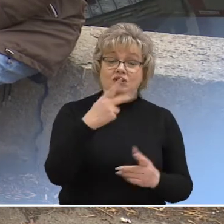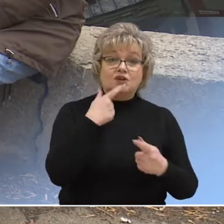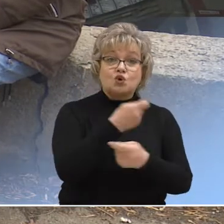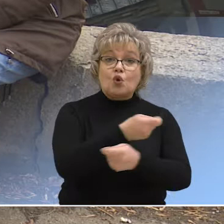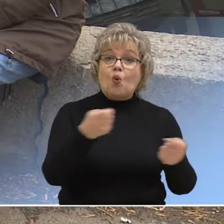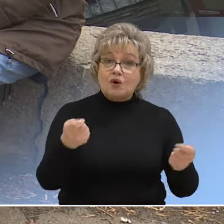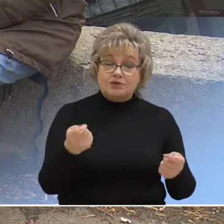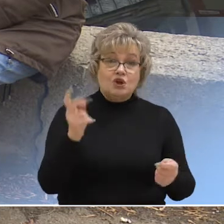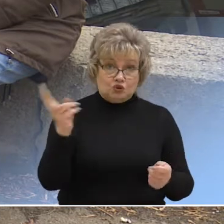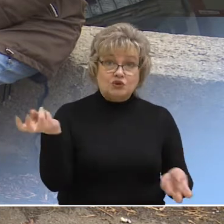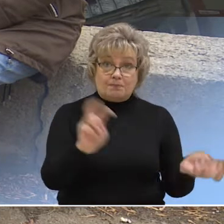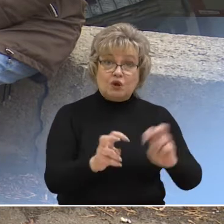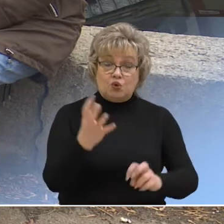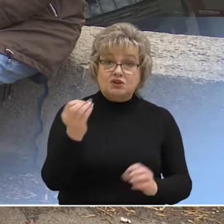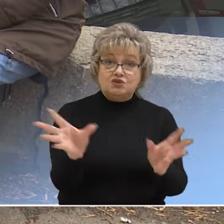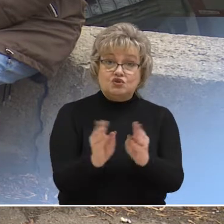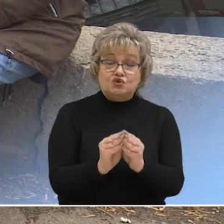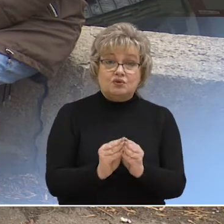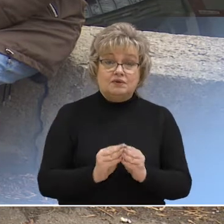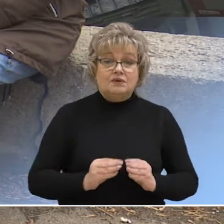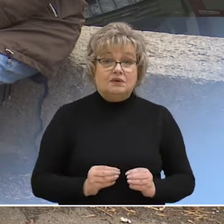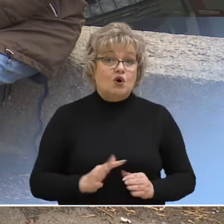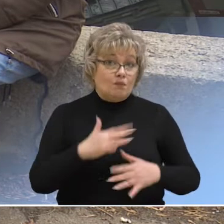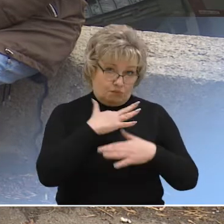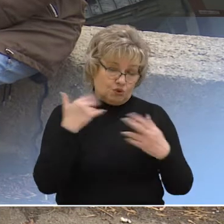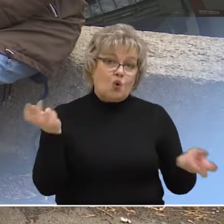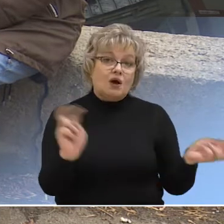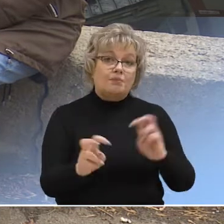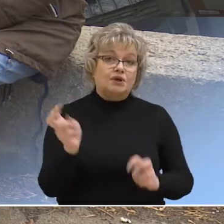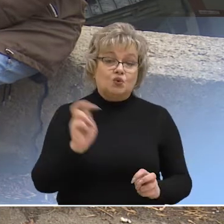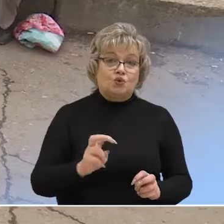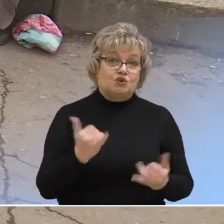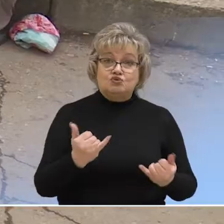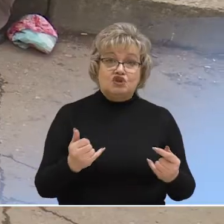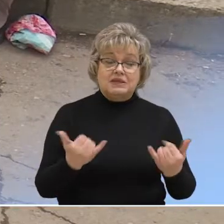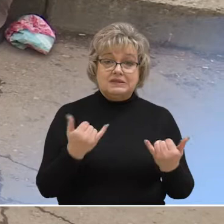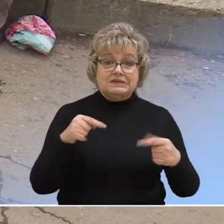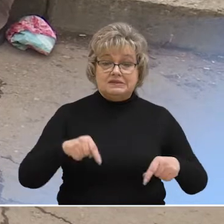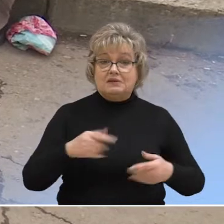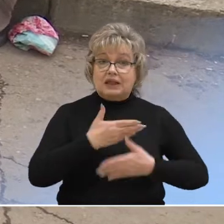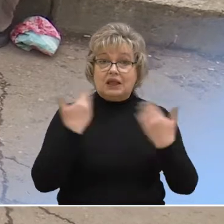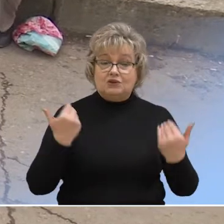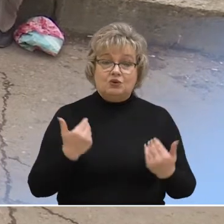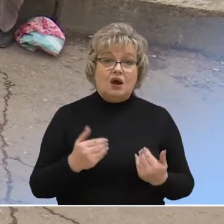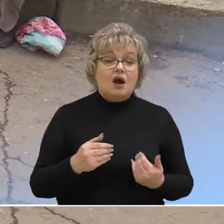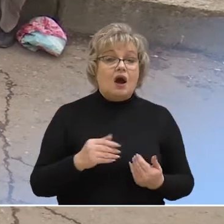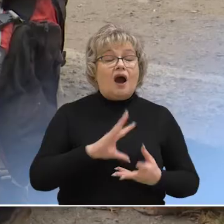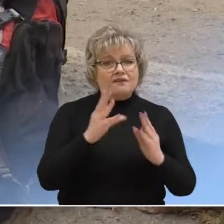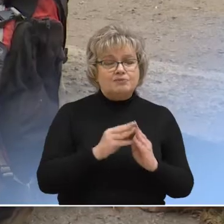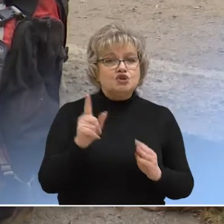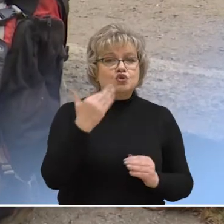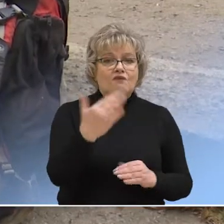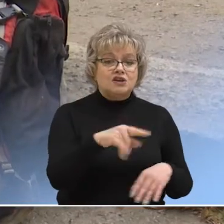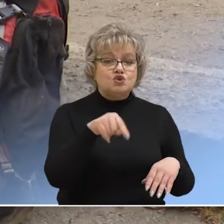кормит? Кто-то приходит еще? Да, много приходят, но часто их нету. А вас вообще что сюда